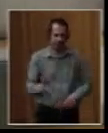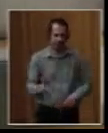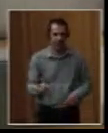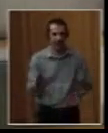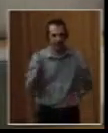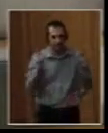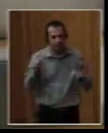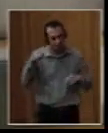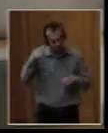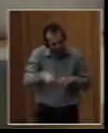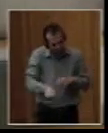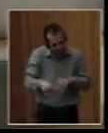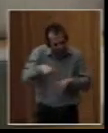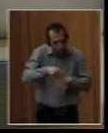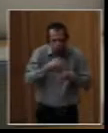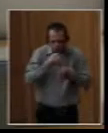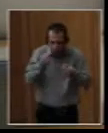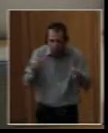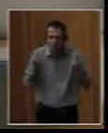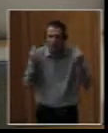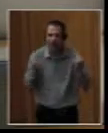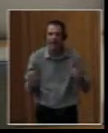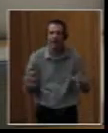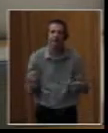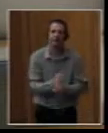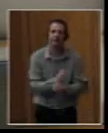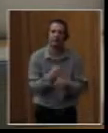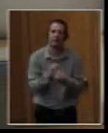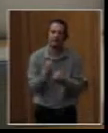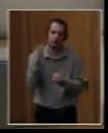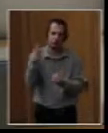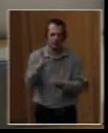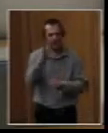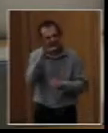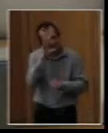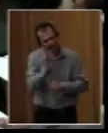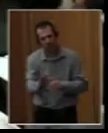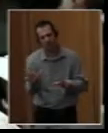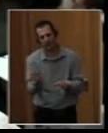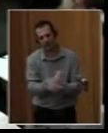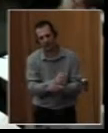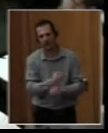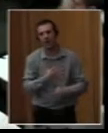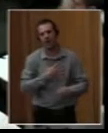βήμα κάθε επιτυχία στο έργο του. Είμαστε σίγουροι ότι θα πετύχει. Ευχαριστώ πολύ.